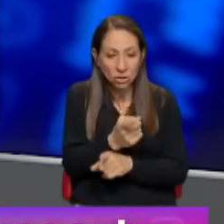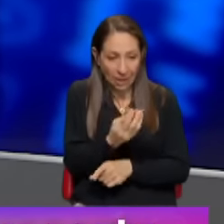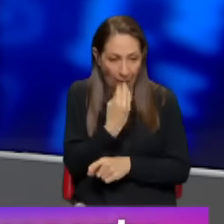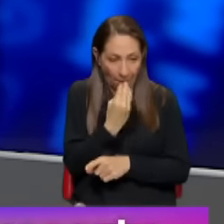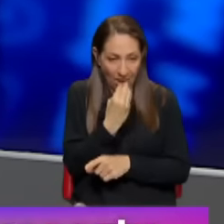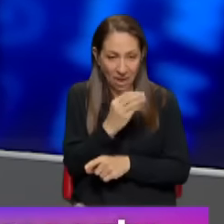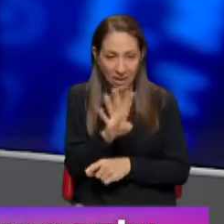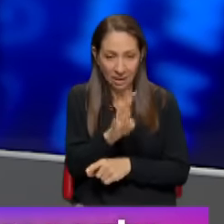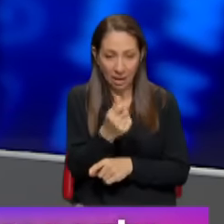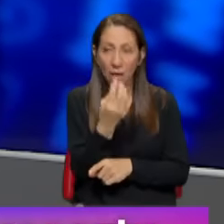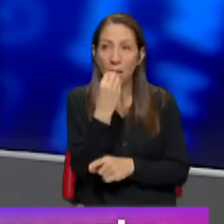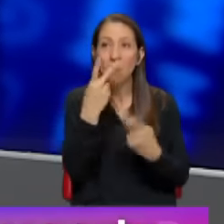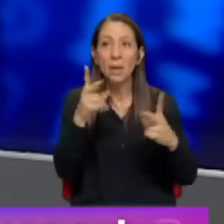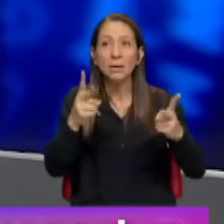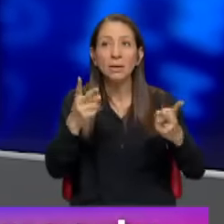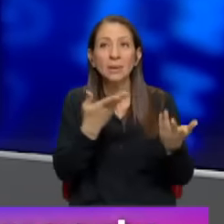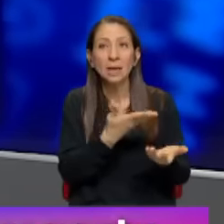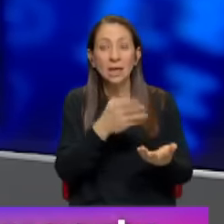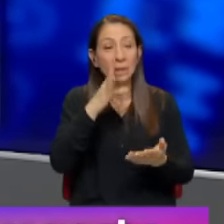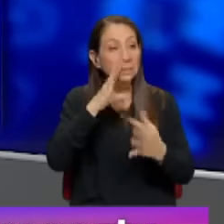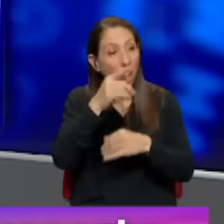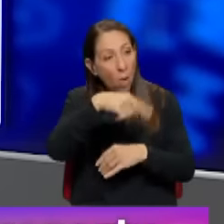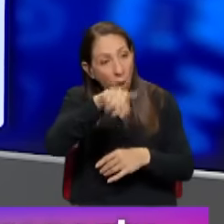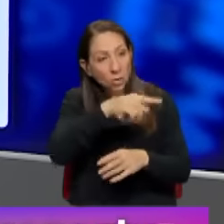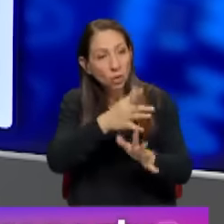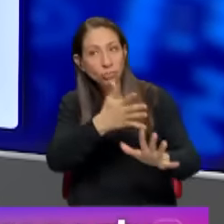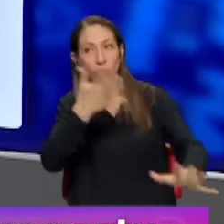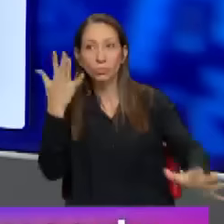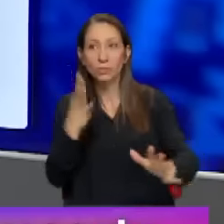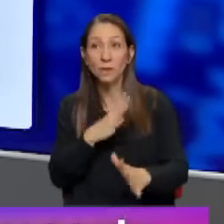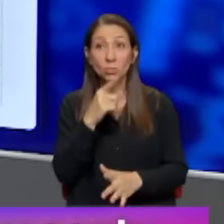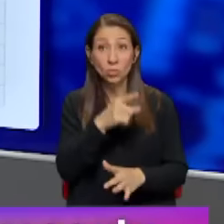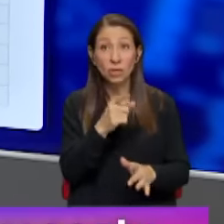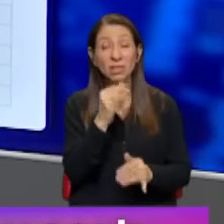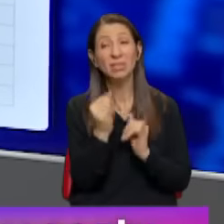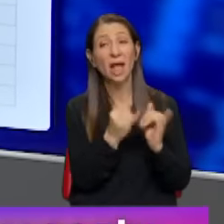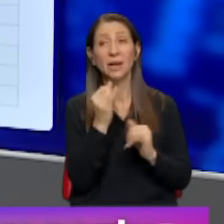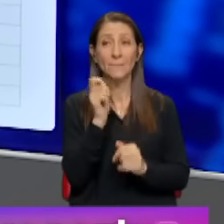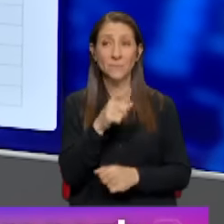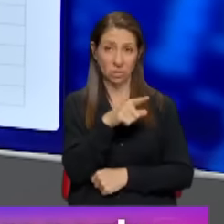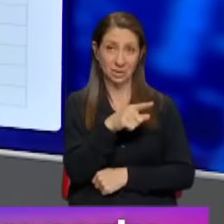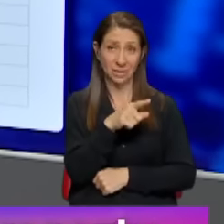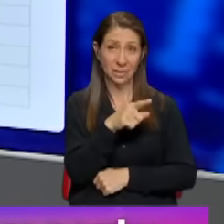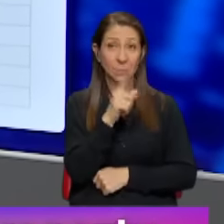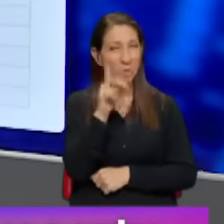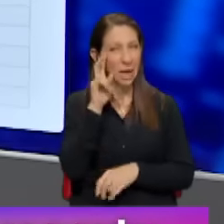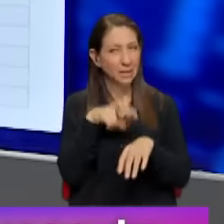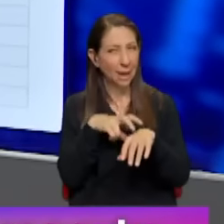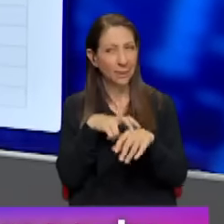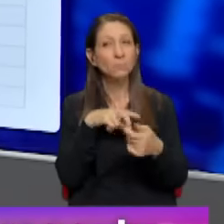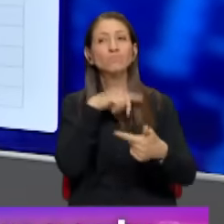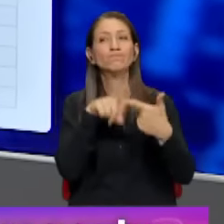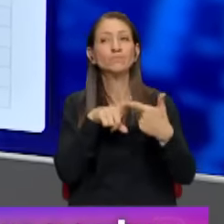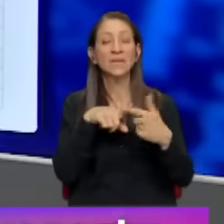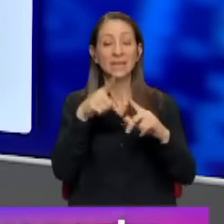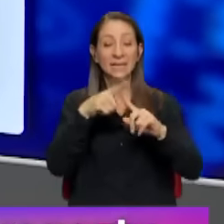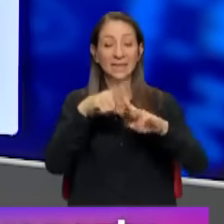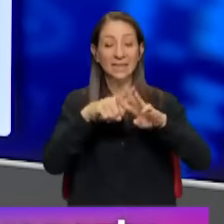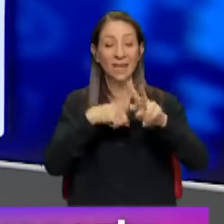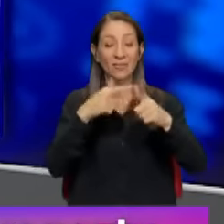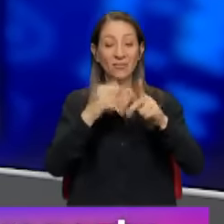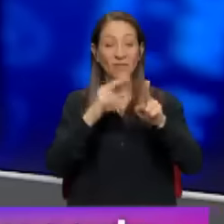yemeği 40 liraya yiyebiliyor ve insanlar orada kuyruk oluyorlardı. Bununla dalga geçirmişti. Bir bunu hatırlatalım. Sonra Tevfik Göksu